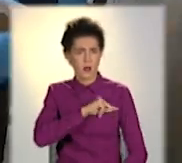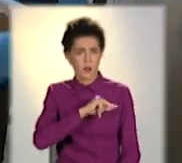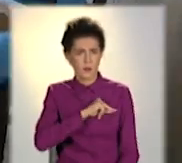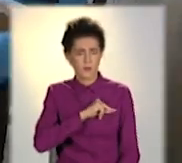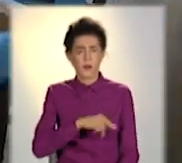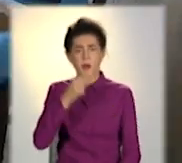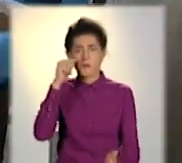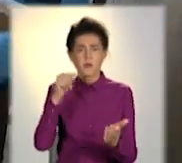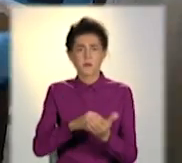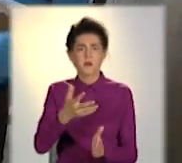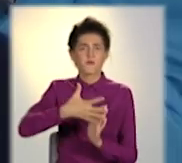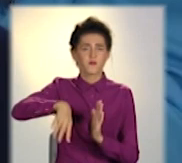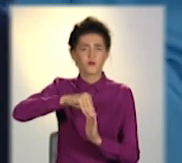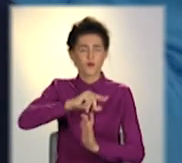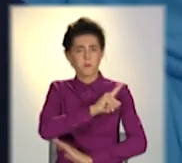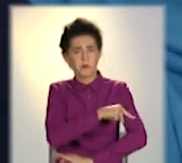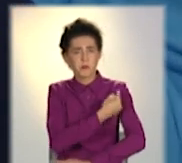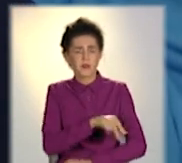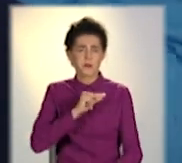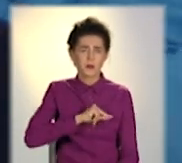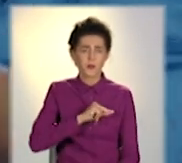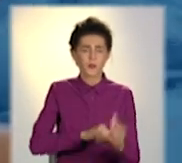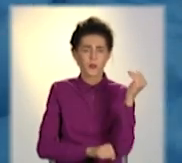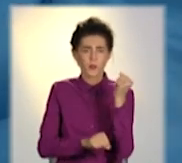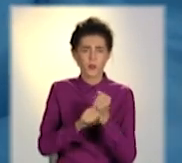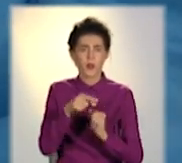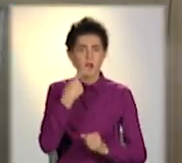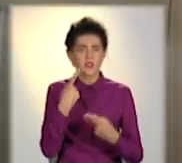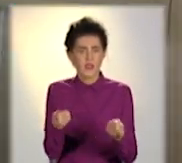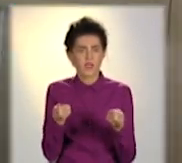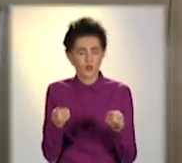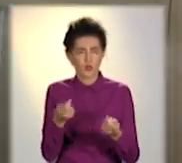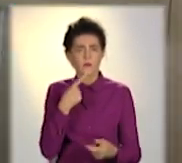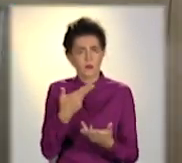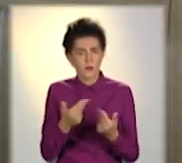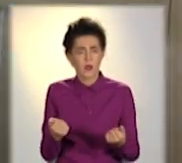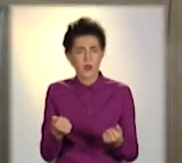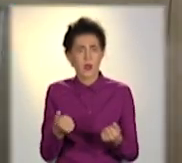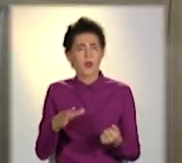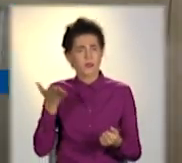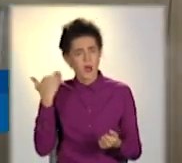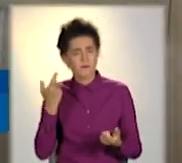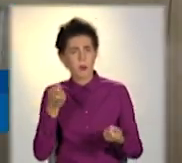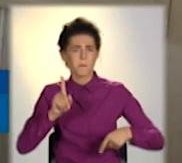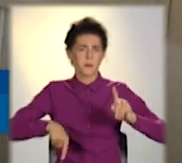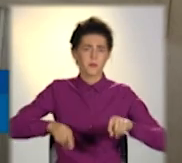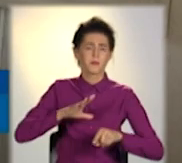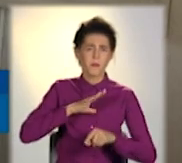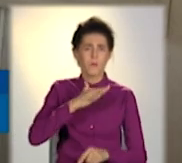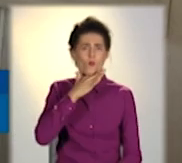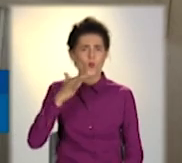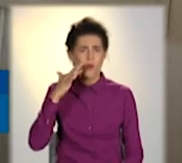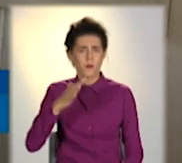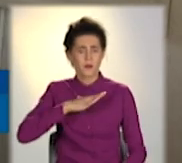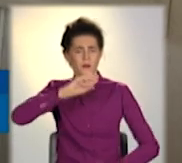незахищеним почувається весь медперсонал, розповідає завідувачка педіатрії. Це все вже періодично було. У мене вже співробітники під